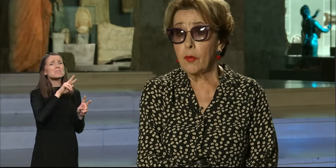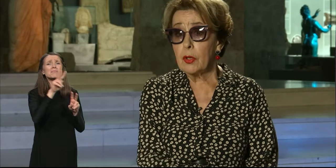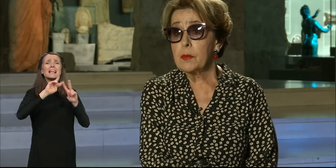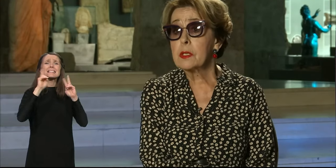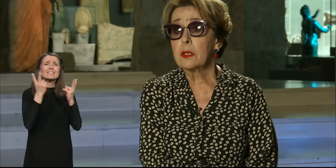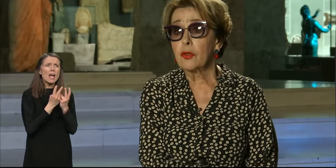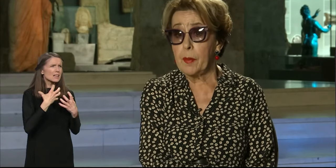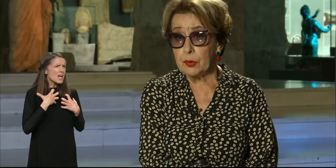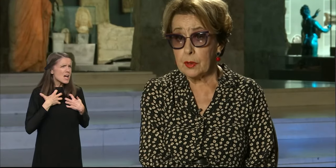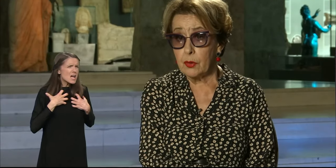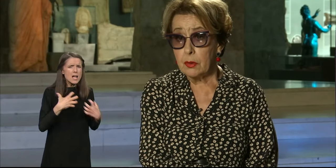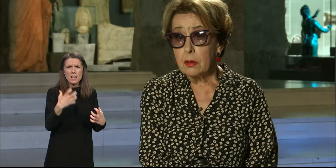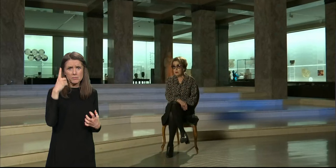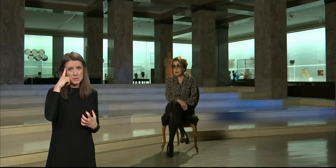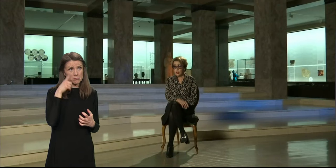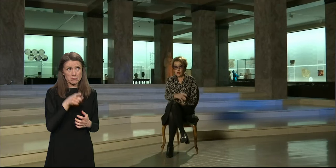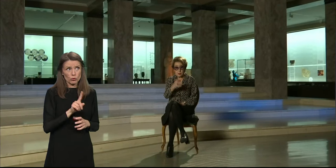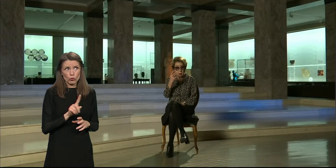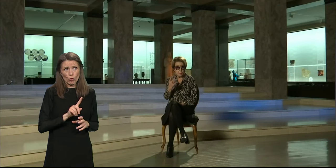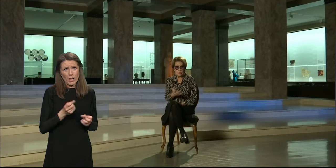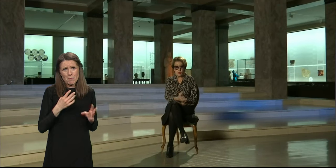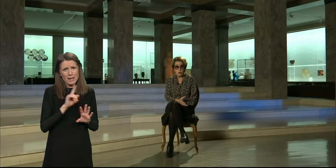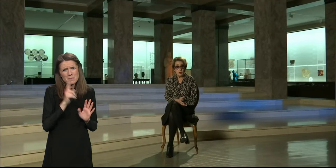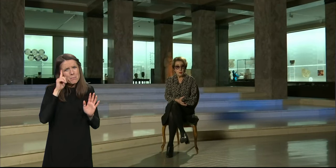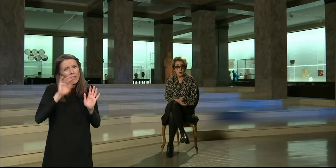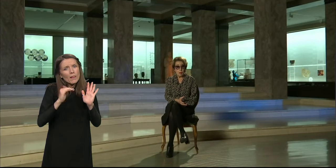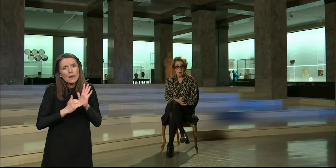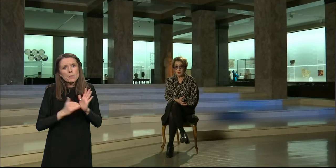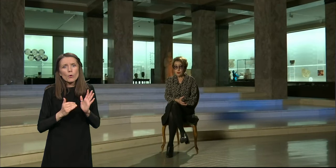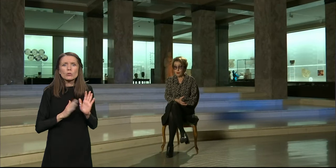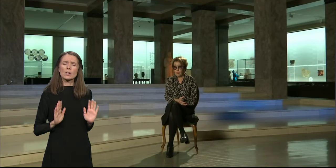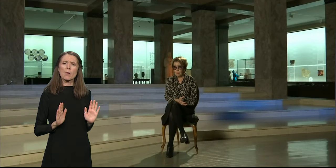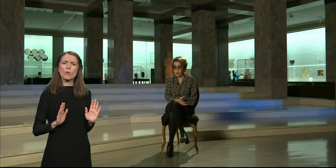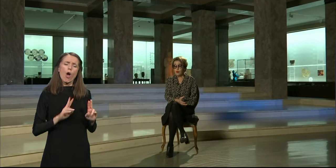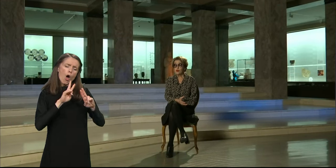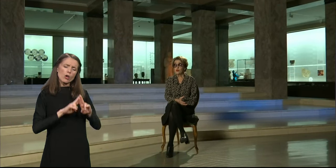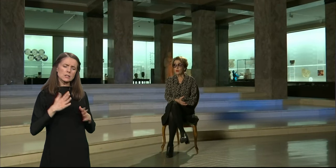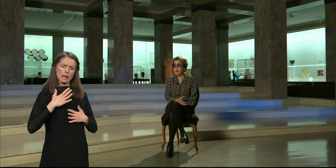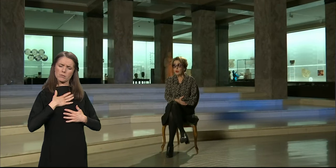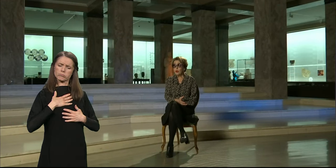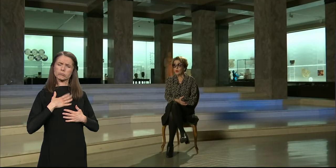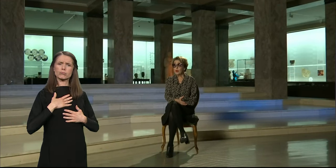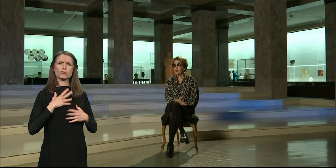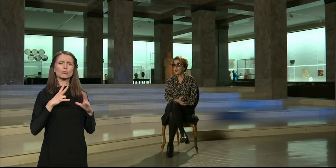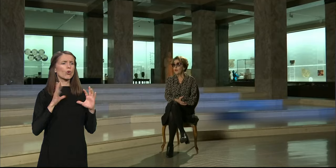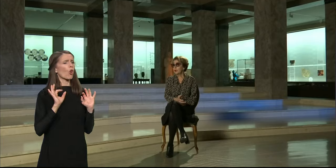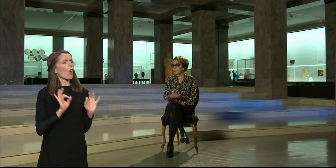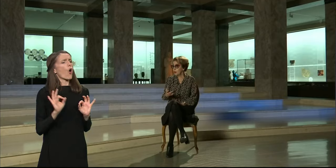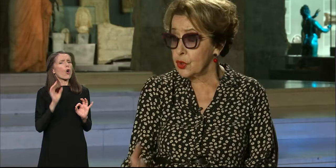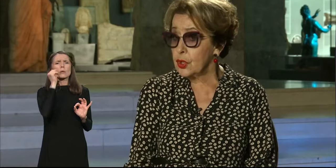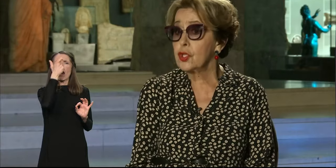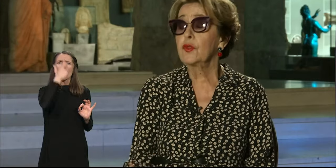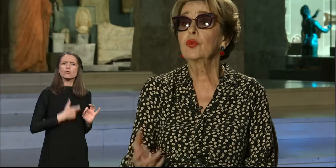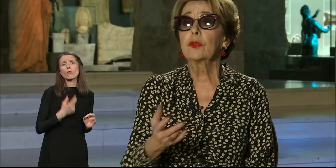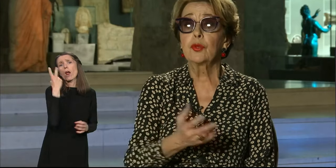nije normalno i mislim da je to nepotrebno. Znači, ostati prosto u nekakvom svom fokusu normalnog čoveka koji